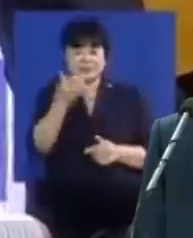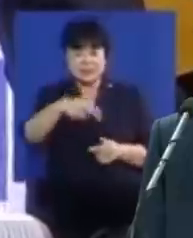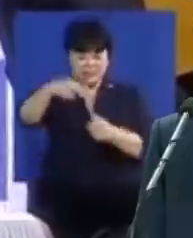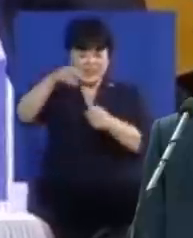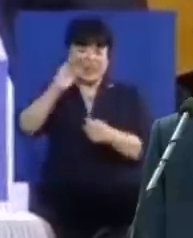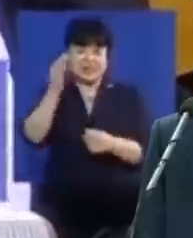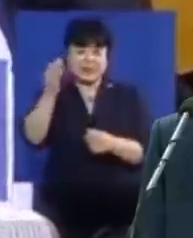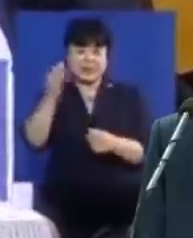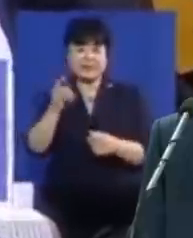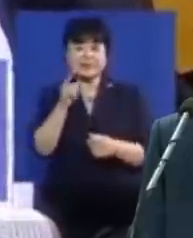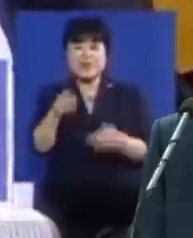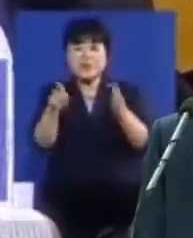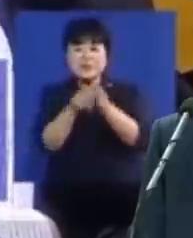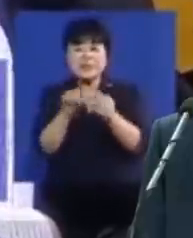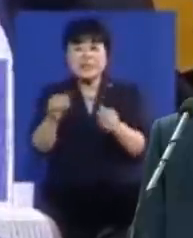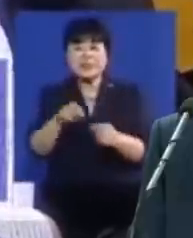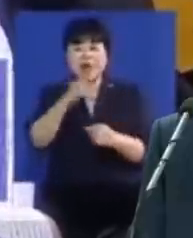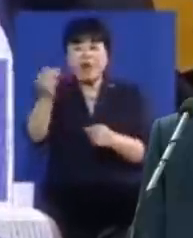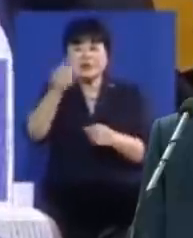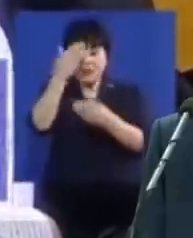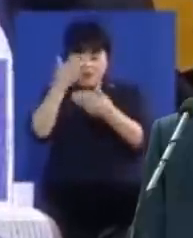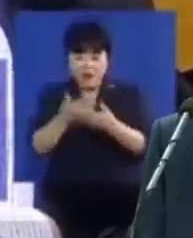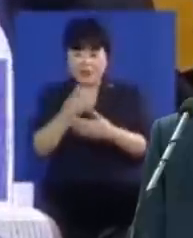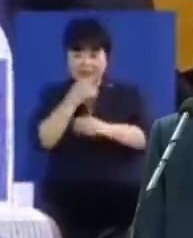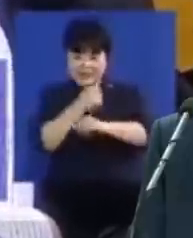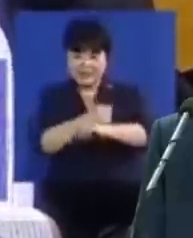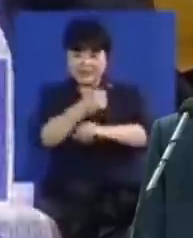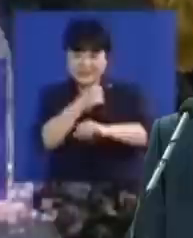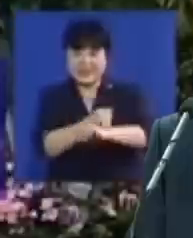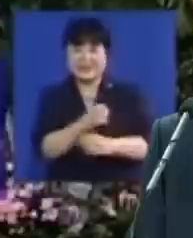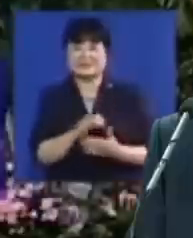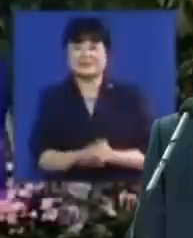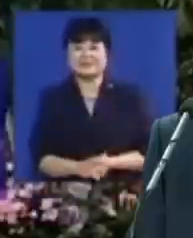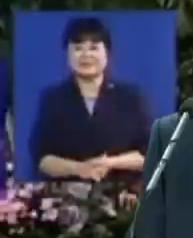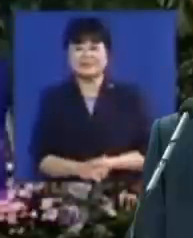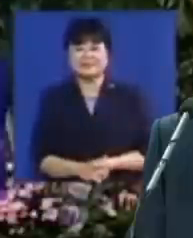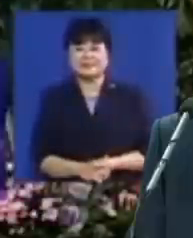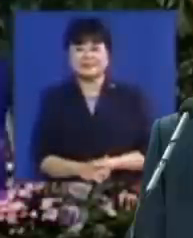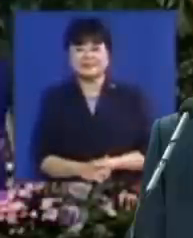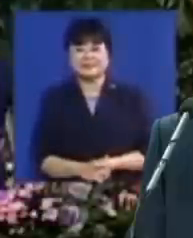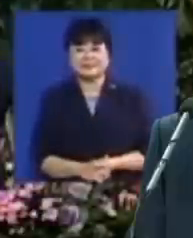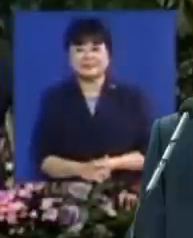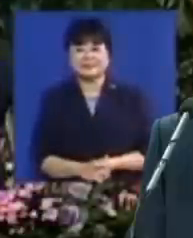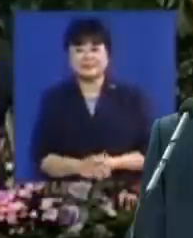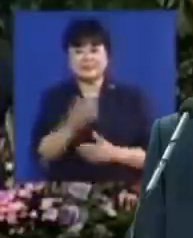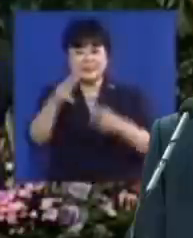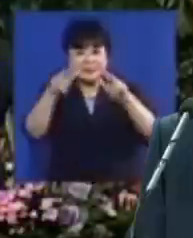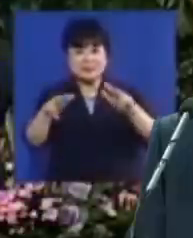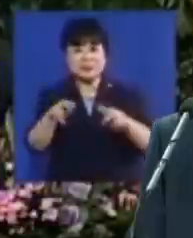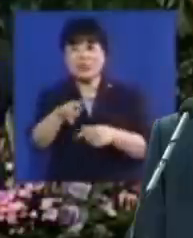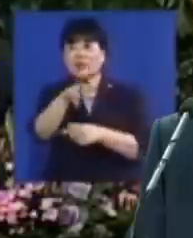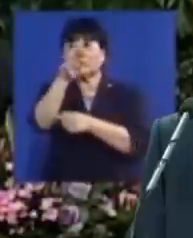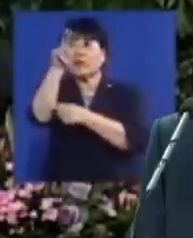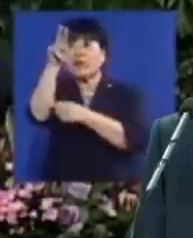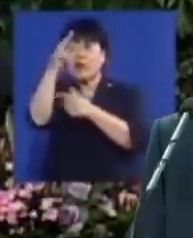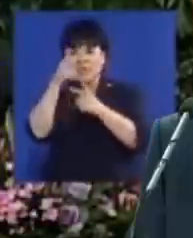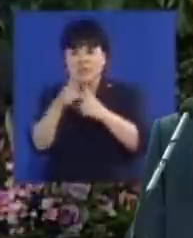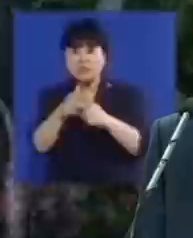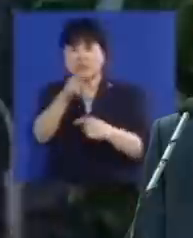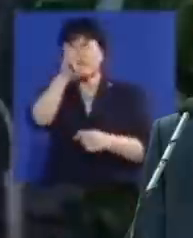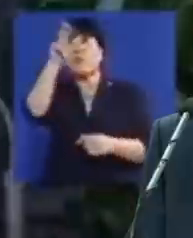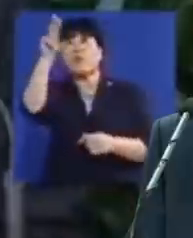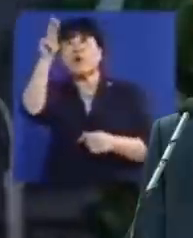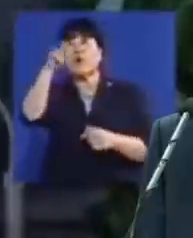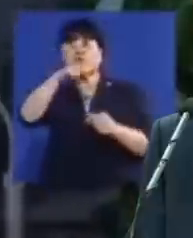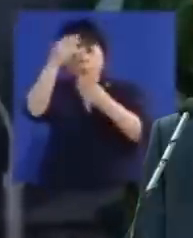들려야 하리니 이는 그를 믿는 자마다 영생을 얻게 하려 하심이니라. 여러분 지금 고개를 들어 예수님을 쳐다만